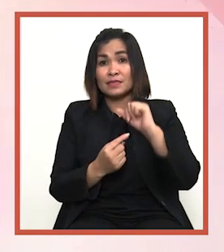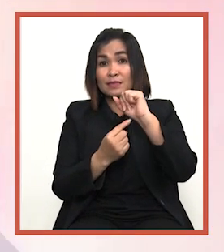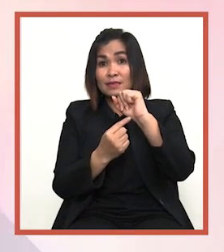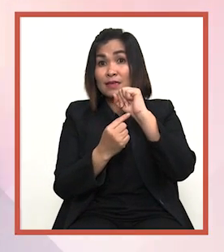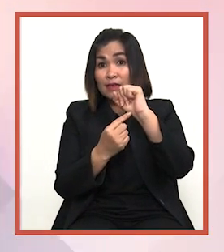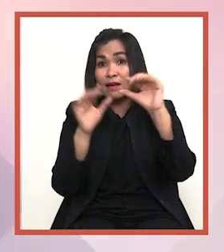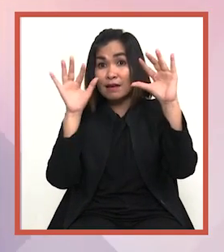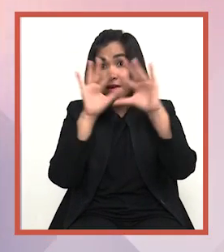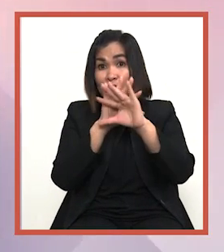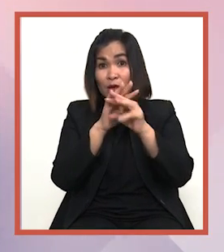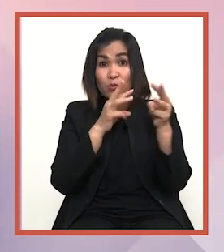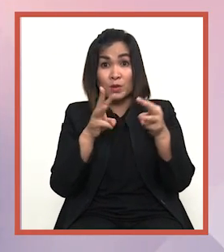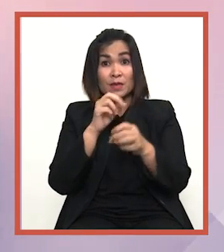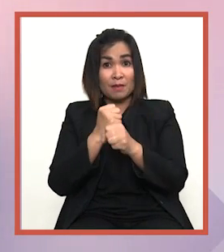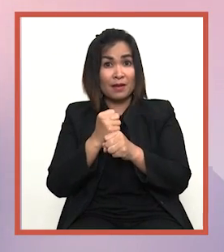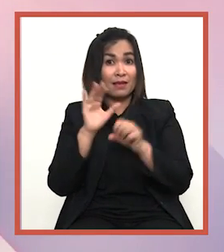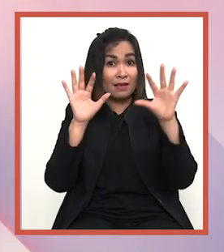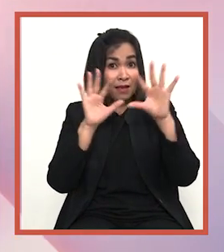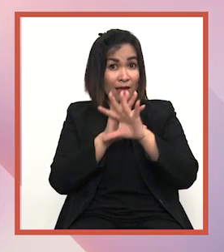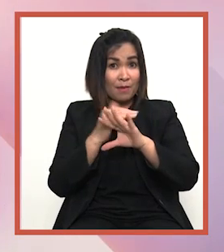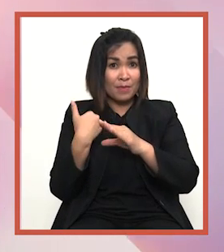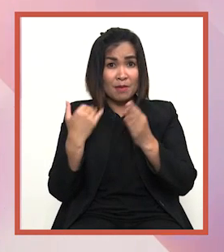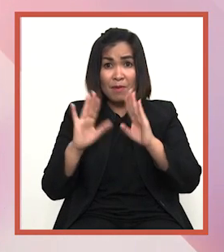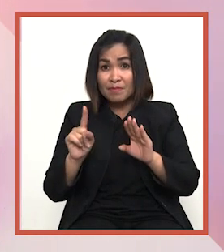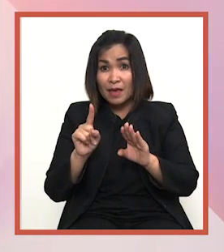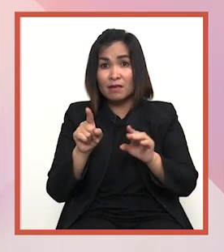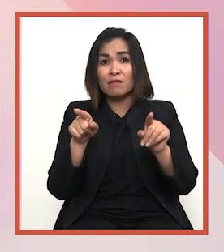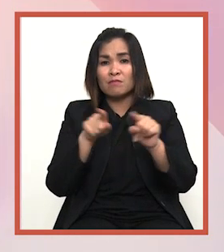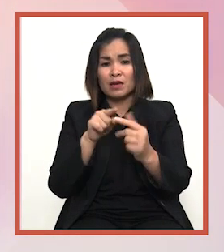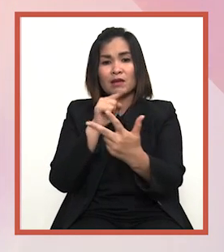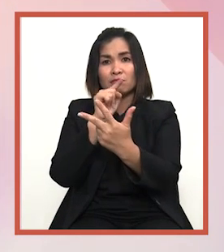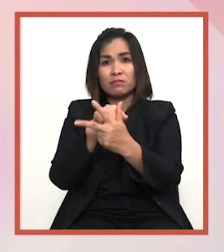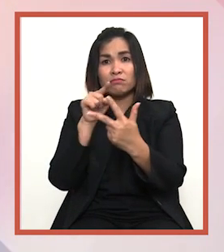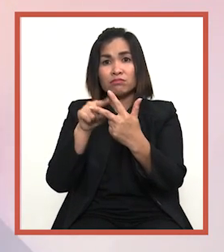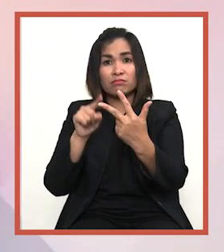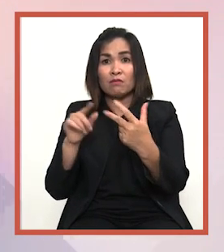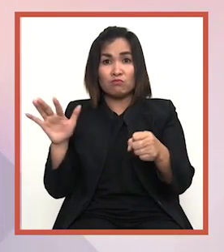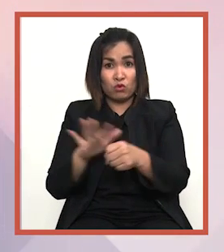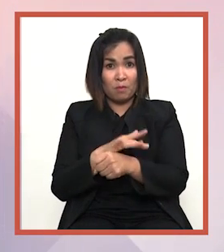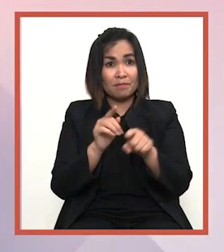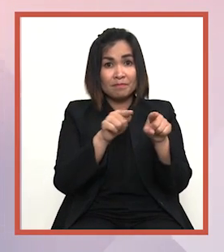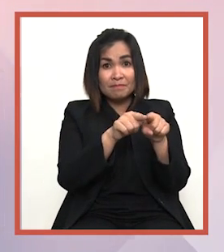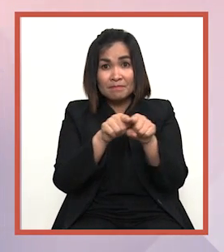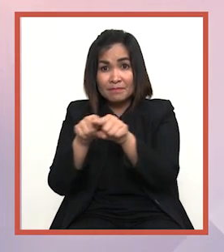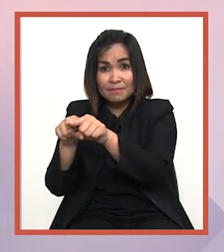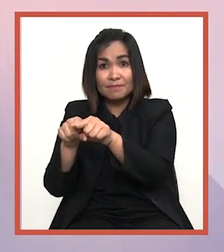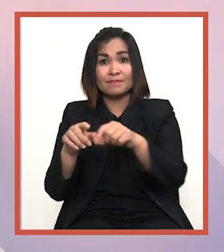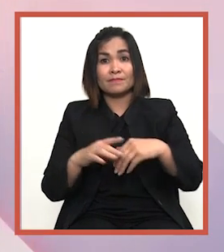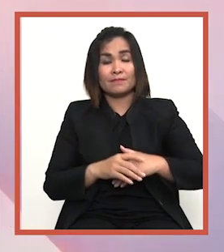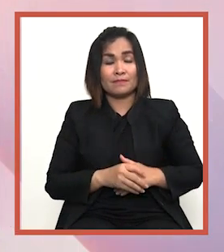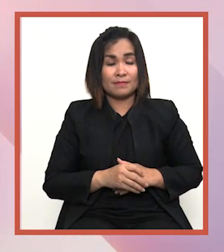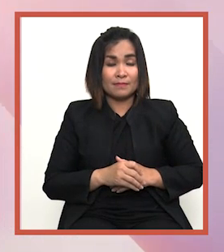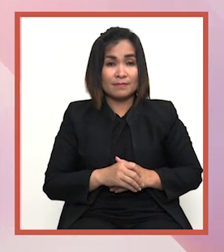ช้งานเหมือนกันนะครับจุดต่อไม่แยกสายนะครับทั้งแบบงานสมบูรณ์แบบการทำงานแบบงานติดตั้งนะครับจะใช้สั